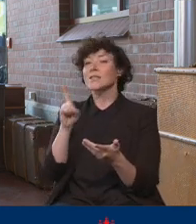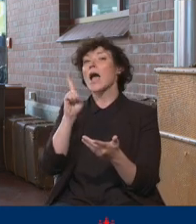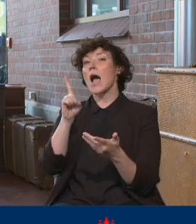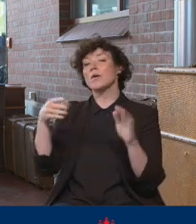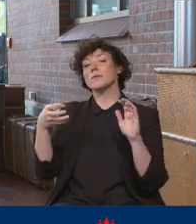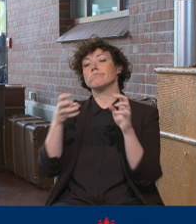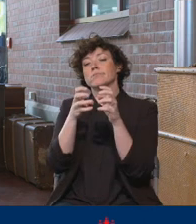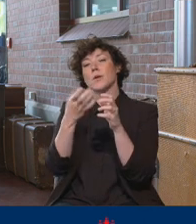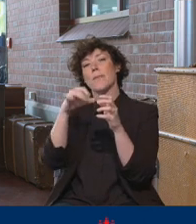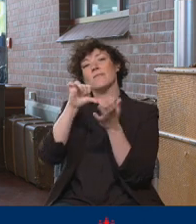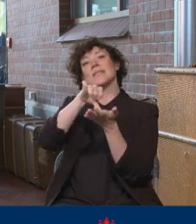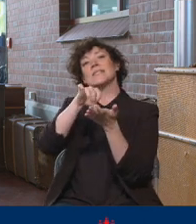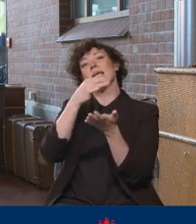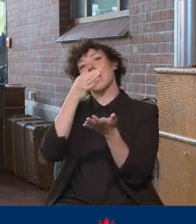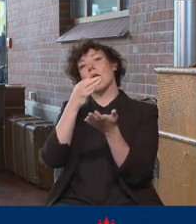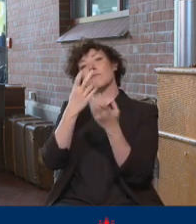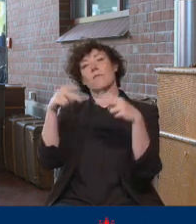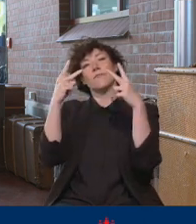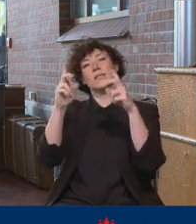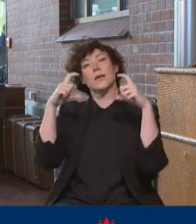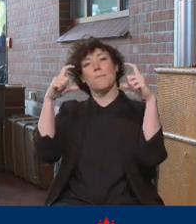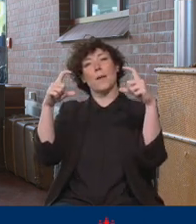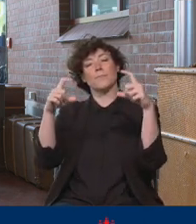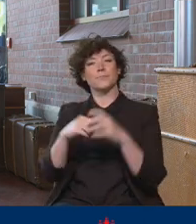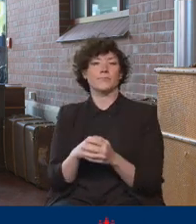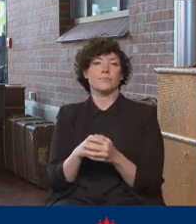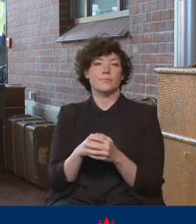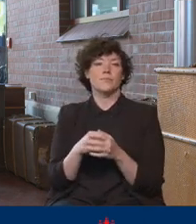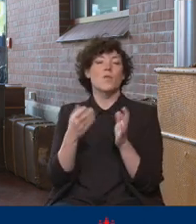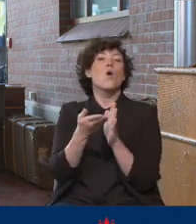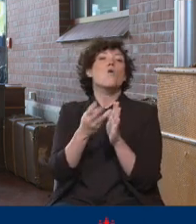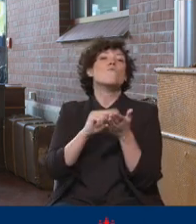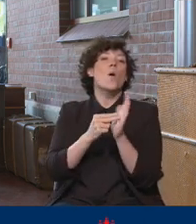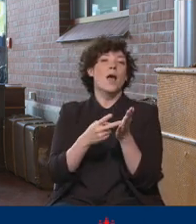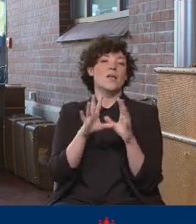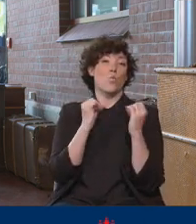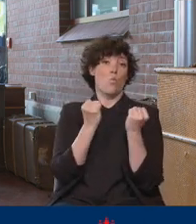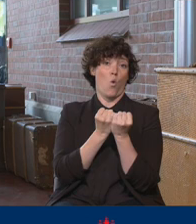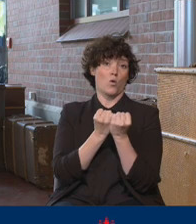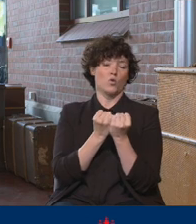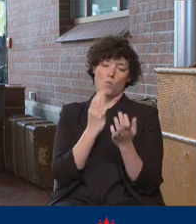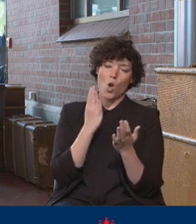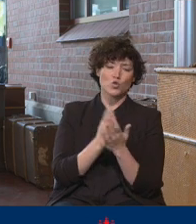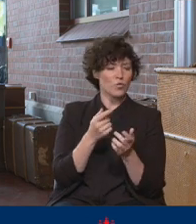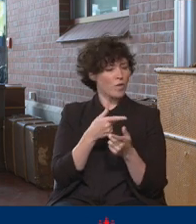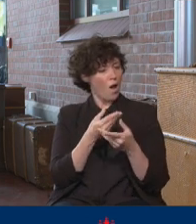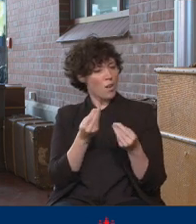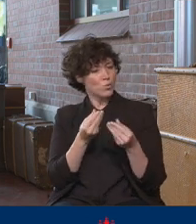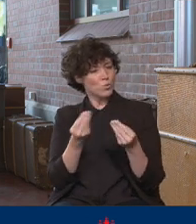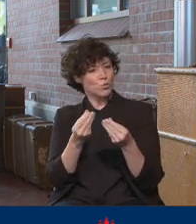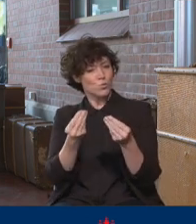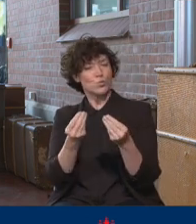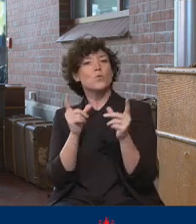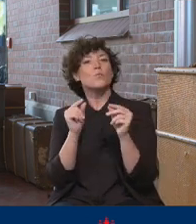größere hatten wir schon auch in der vorbereitung des workshops noch mal schon geknackt das bedeutet zb die